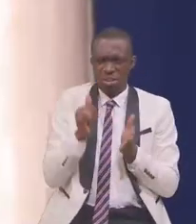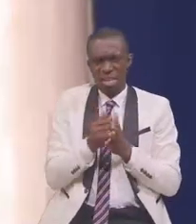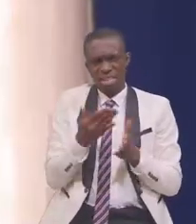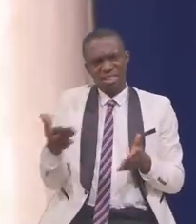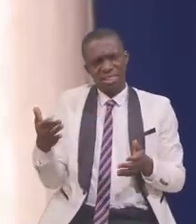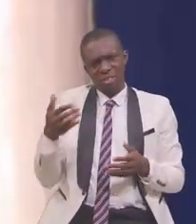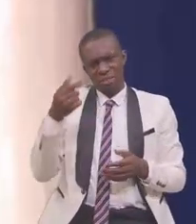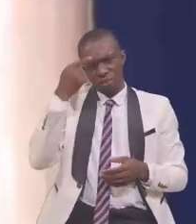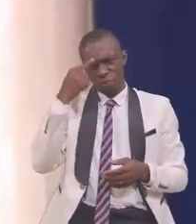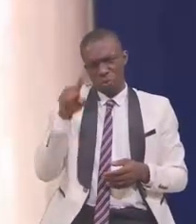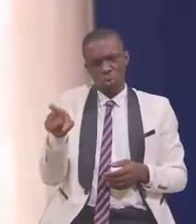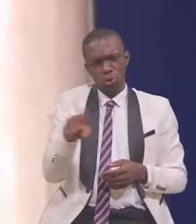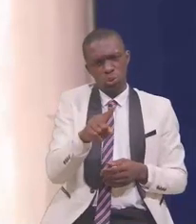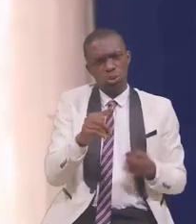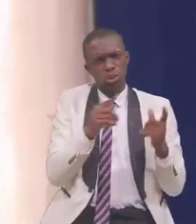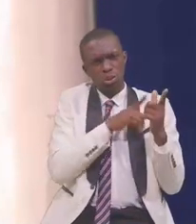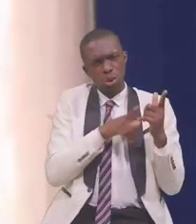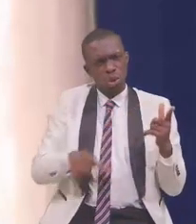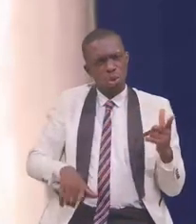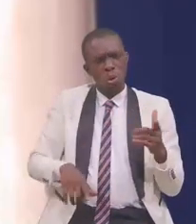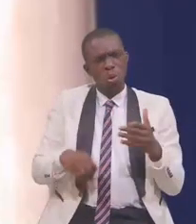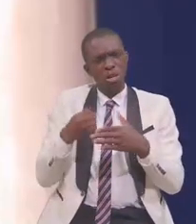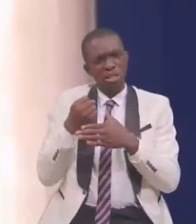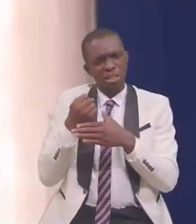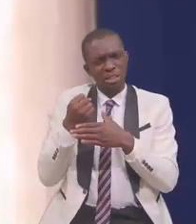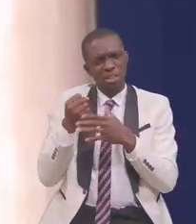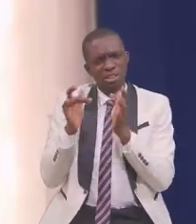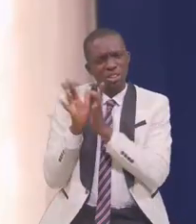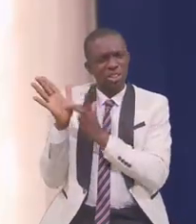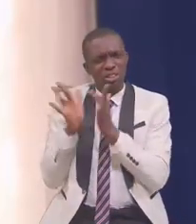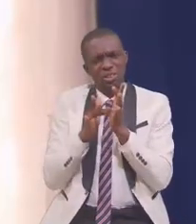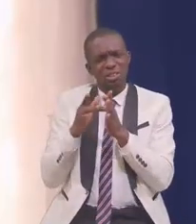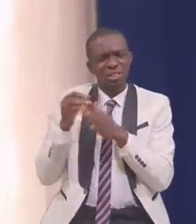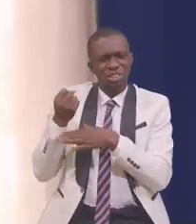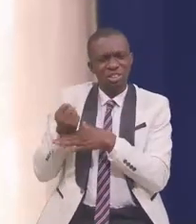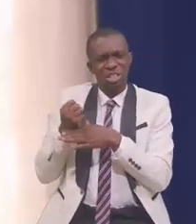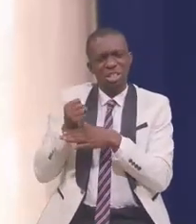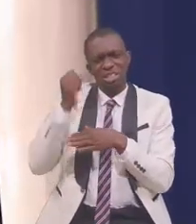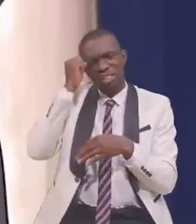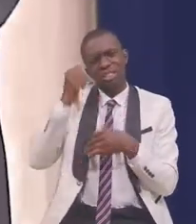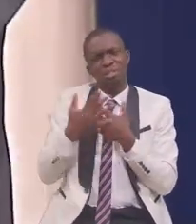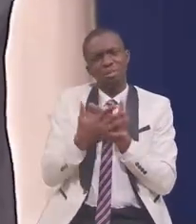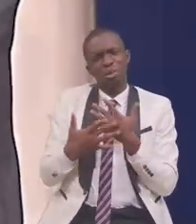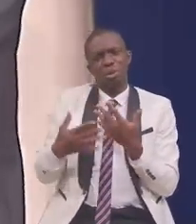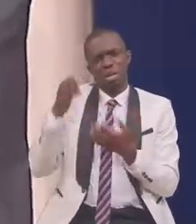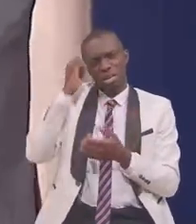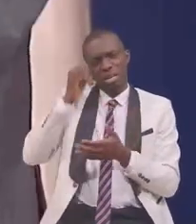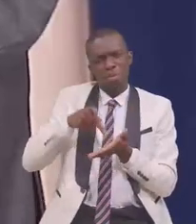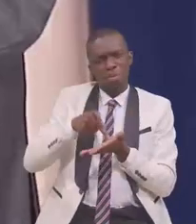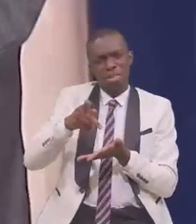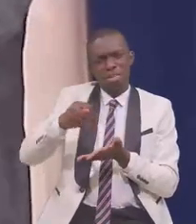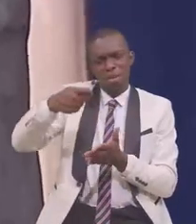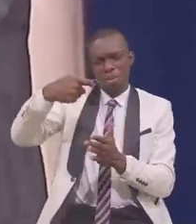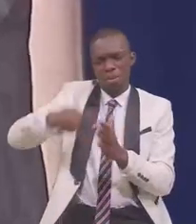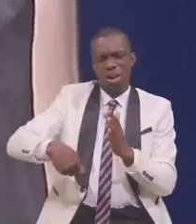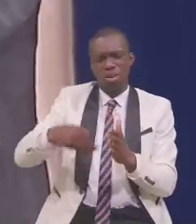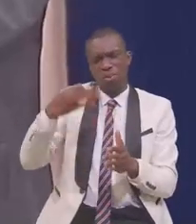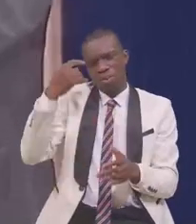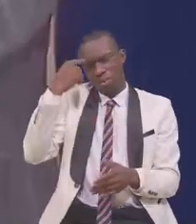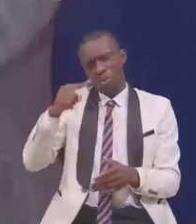chose là. Le Seigneur a versé son sang pour vous. Il a payé le prix pour votre sanctification. N'allez pas dire que je n'ai pas le